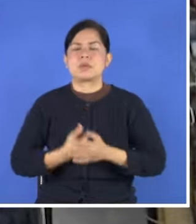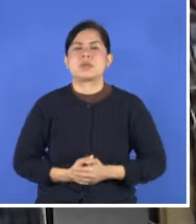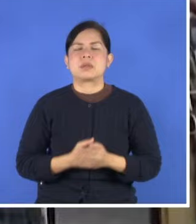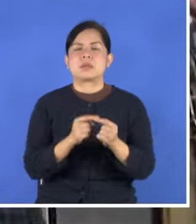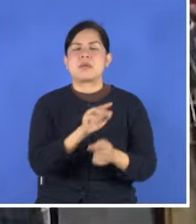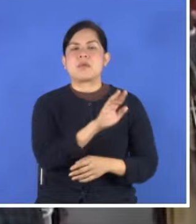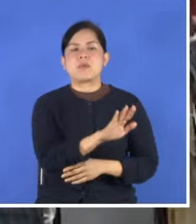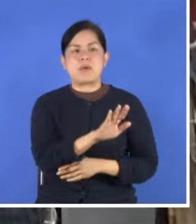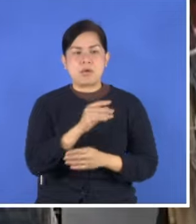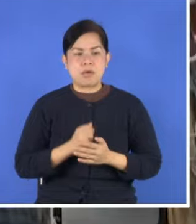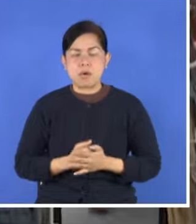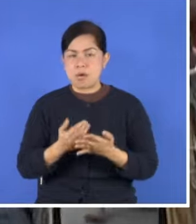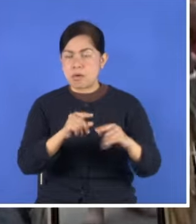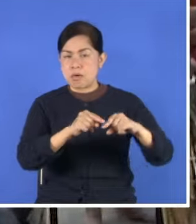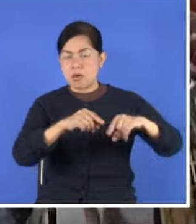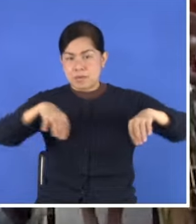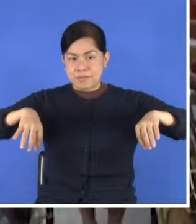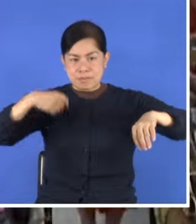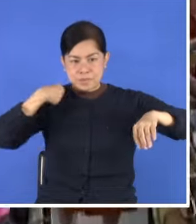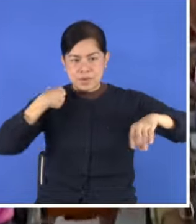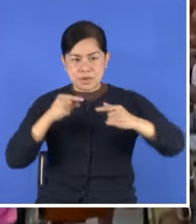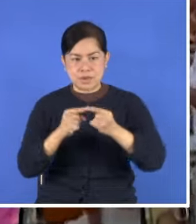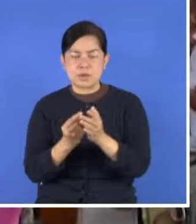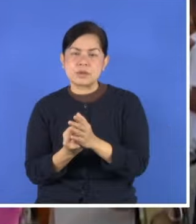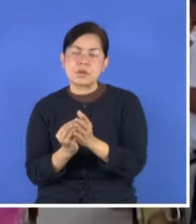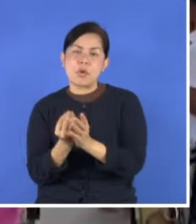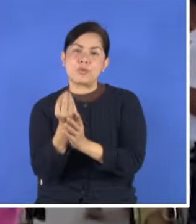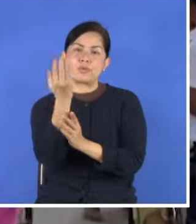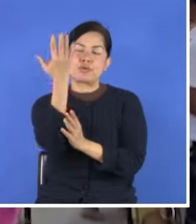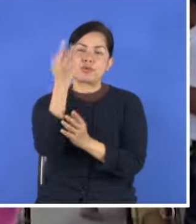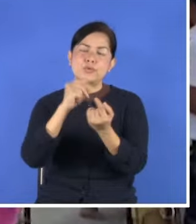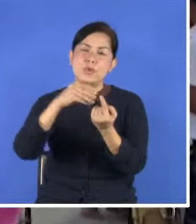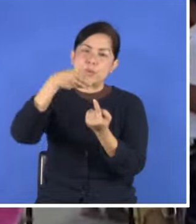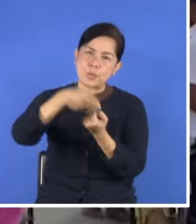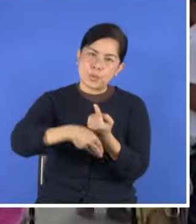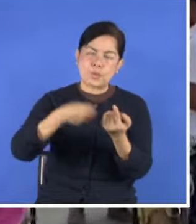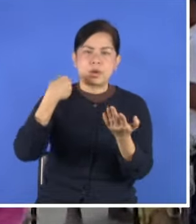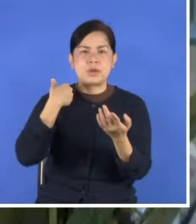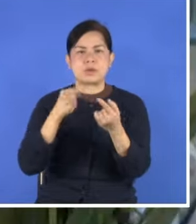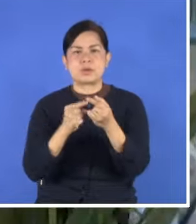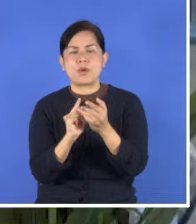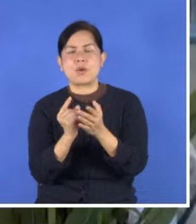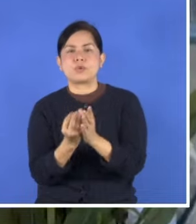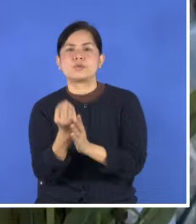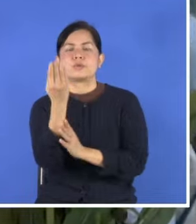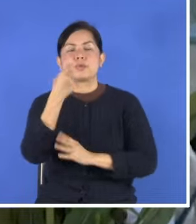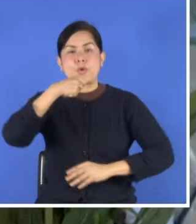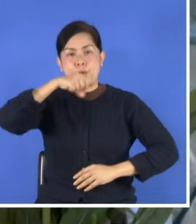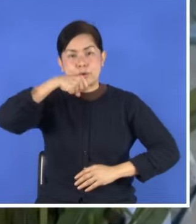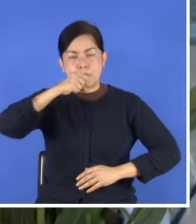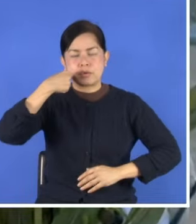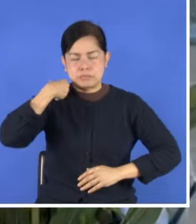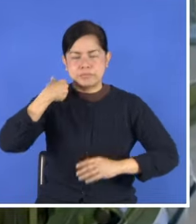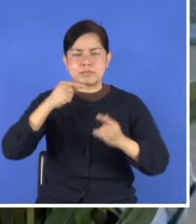เขาก็จะมีการประดับไปด้วยต้นกล้วยเห็นมต้นกล้วยต้นอ้อยต่างๆเหล่านี้ก็เป็นประเพณีพื้นถิ่นของชาวอีสานประดับ